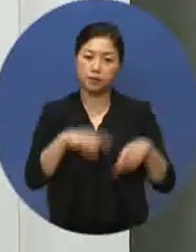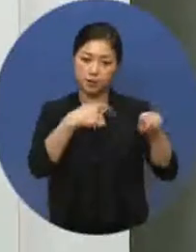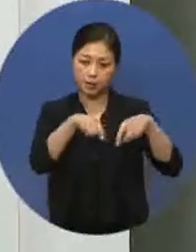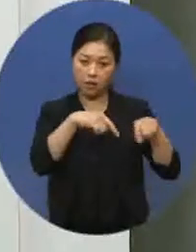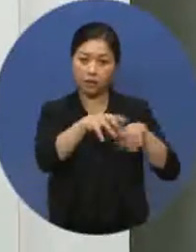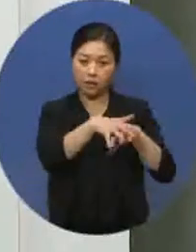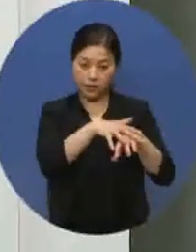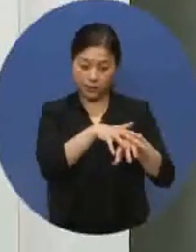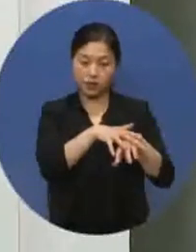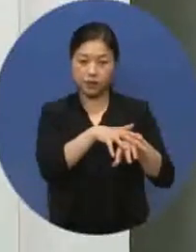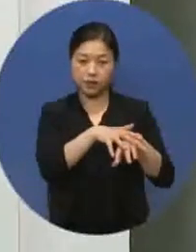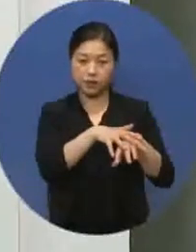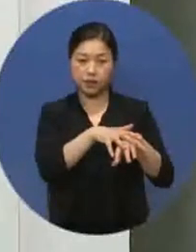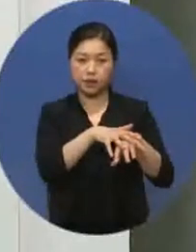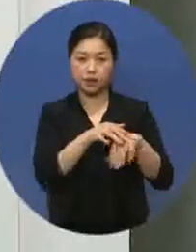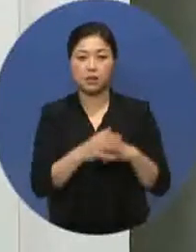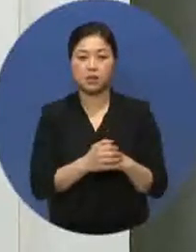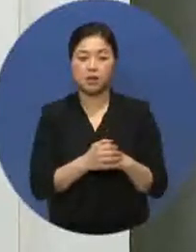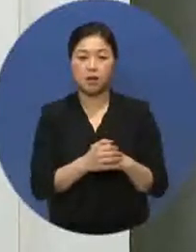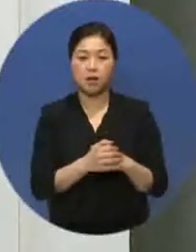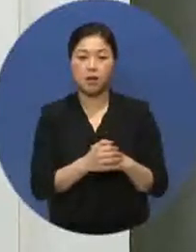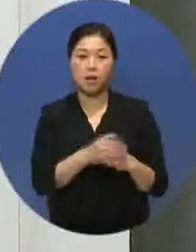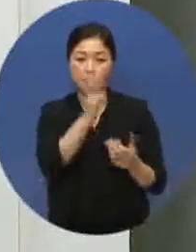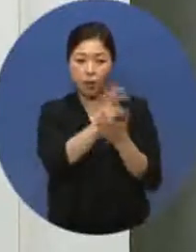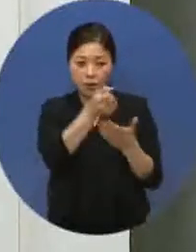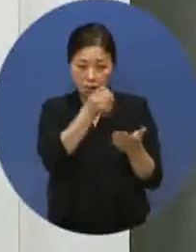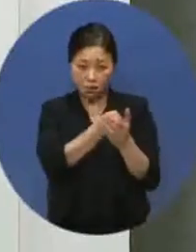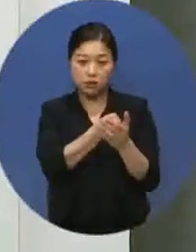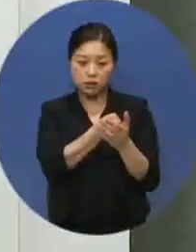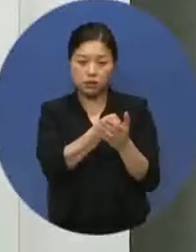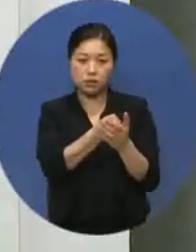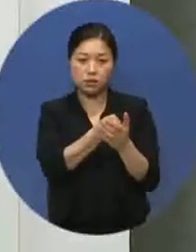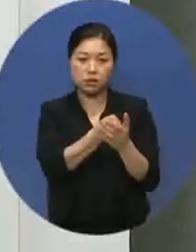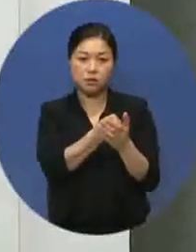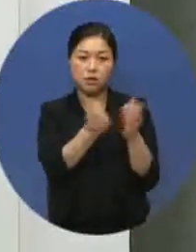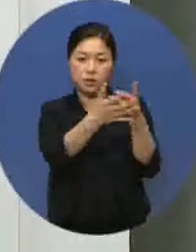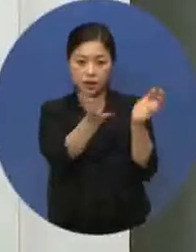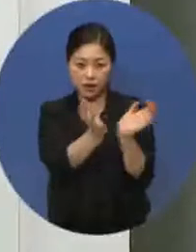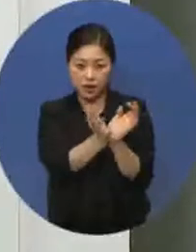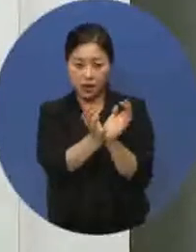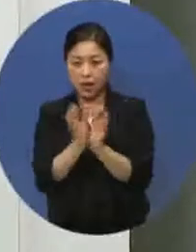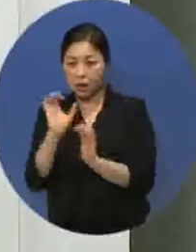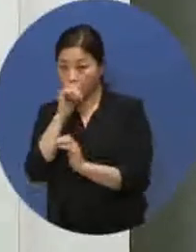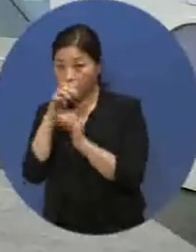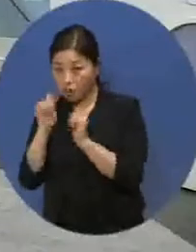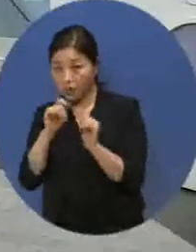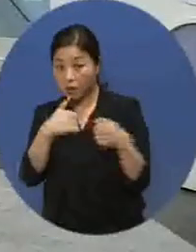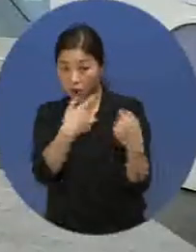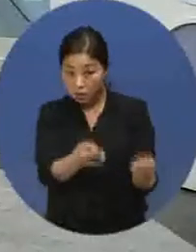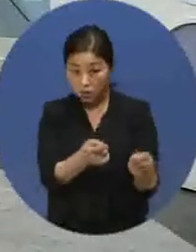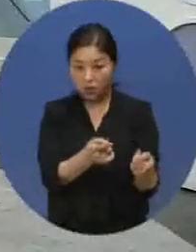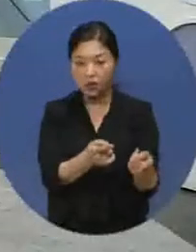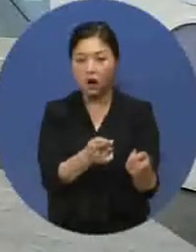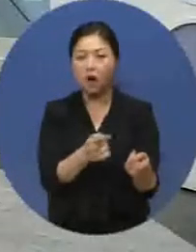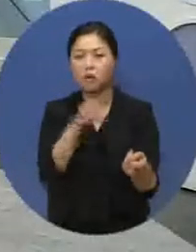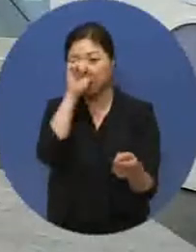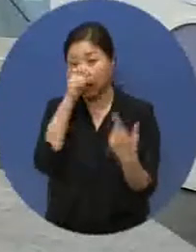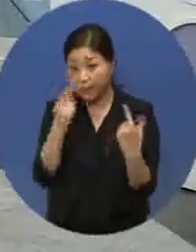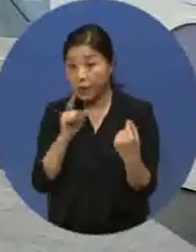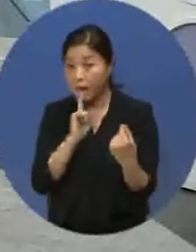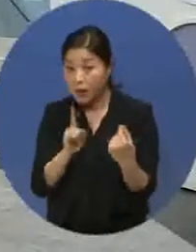정계 특히 그 입법기관에 진출하는 거이 네. 합당한 거다 이런 네, 말씀 아니에요? 저는 더 많이 진출을 더 해서